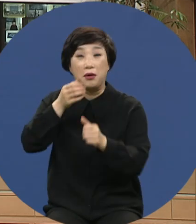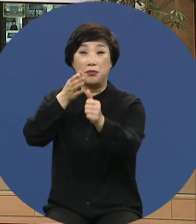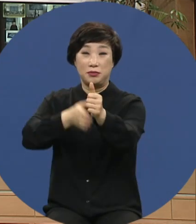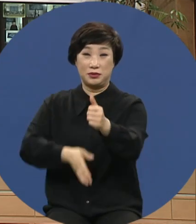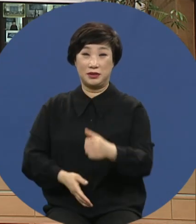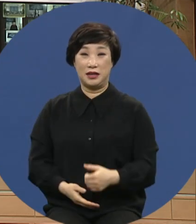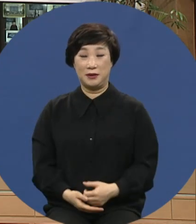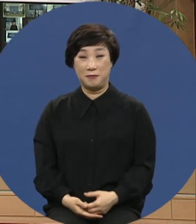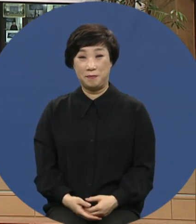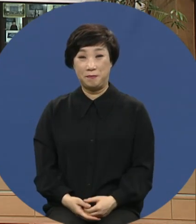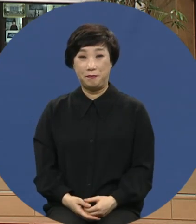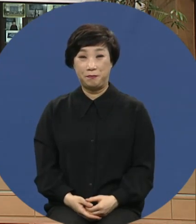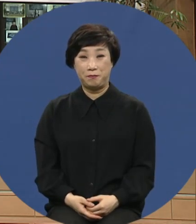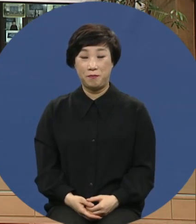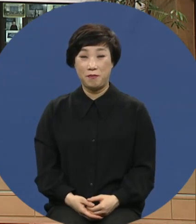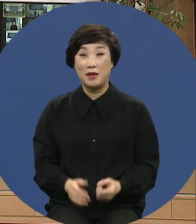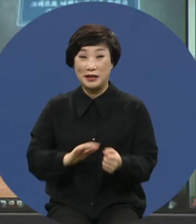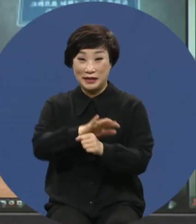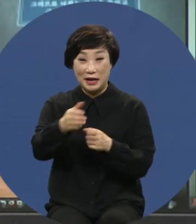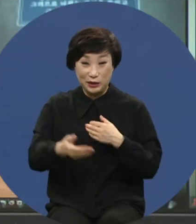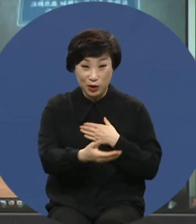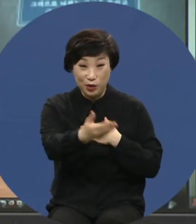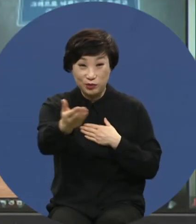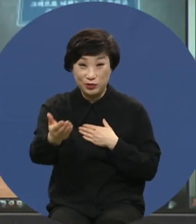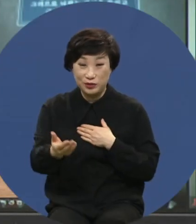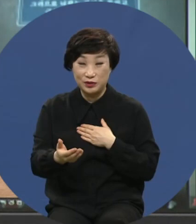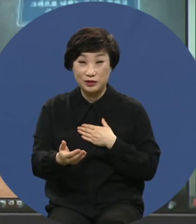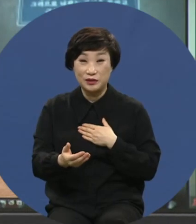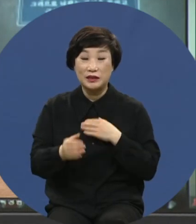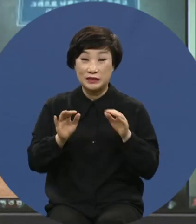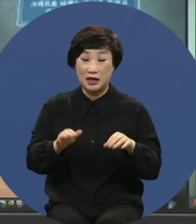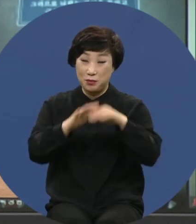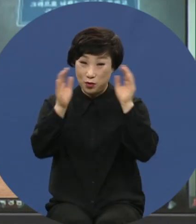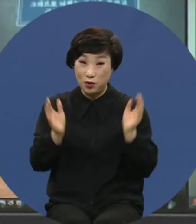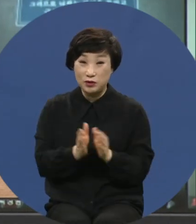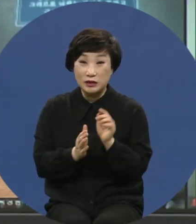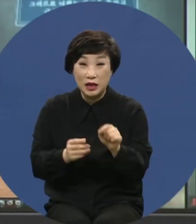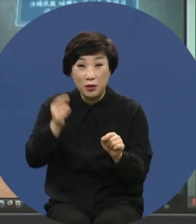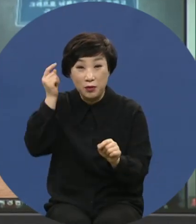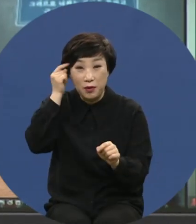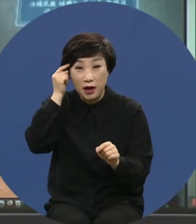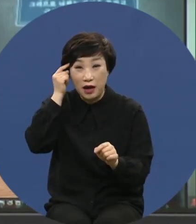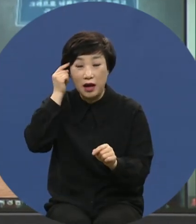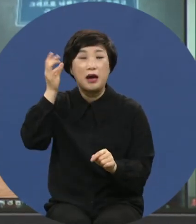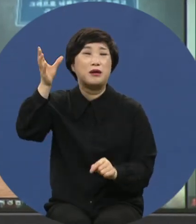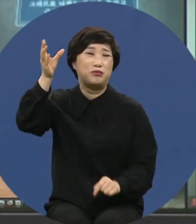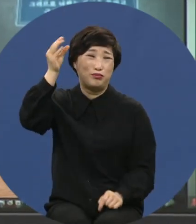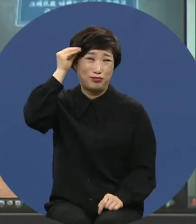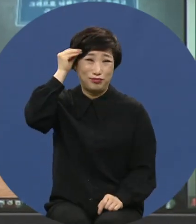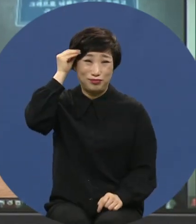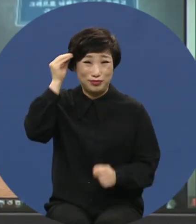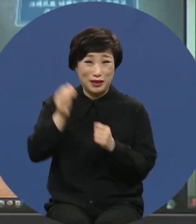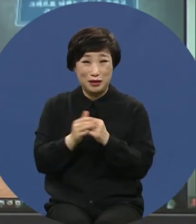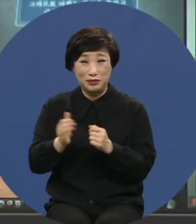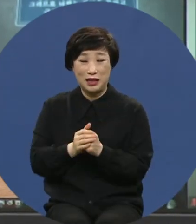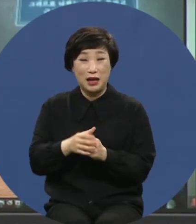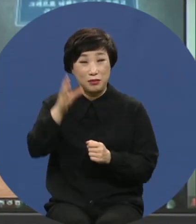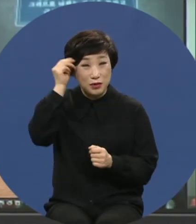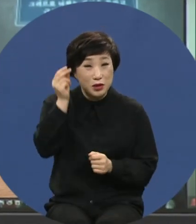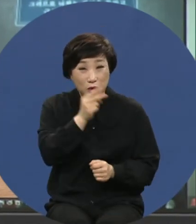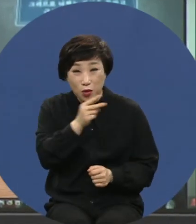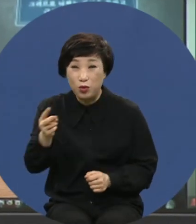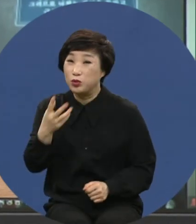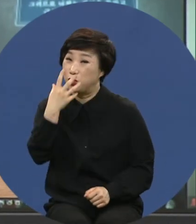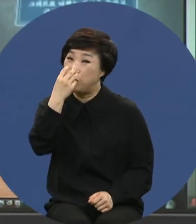이해해야 합니다. 사랑하는 여러분, 이 사람들이 다 뭐냐? 무지요. 무지가